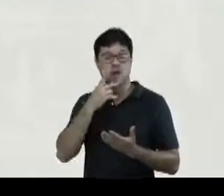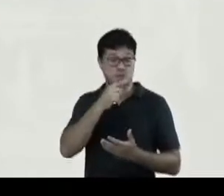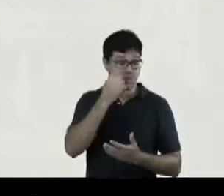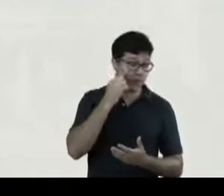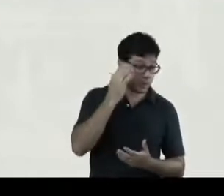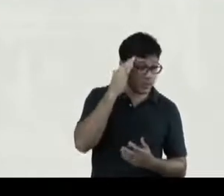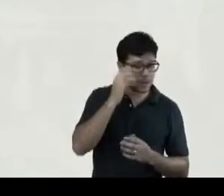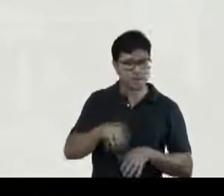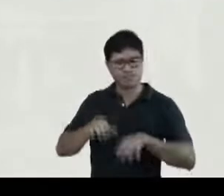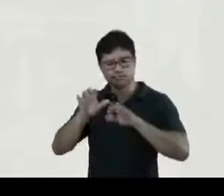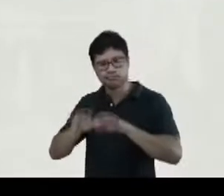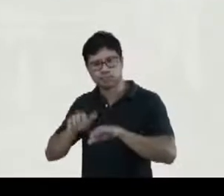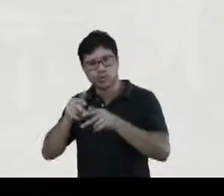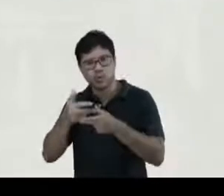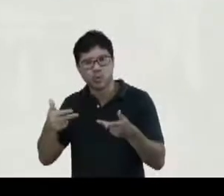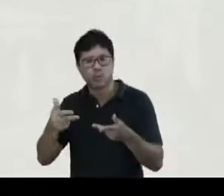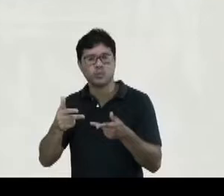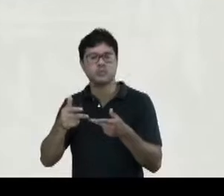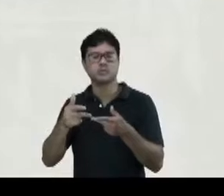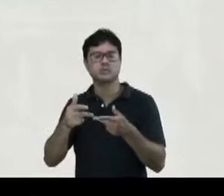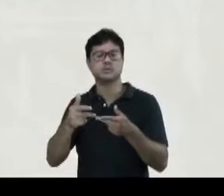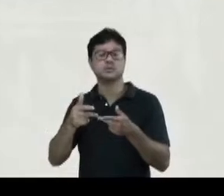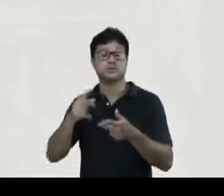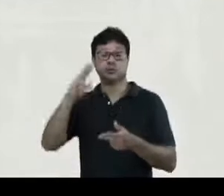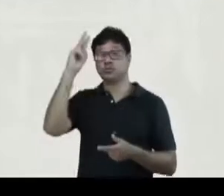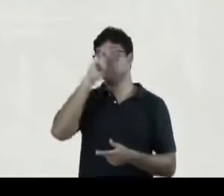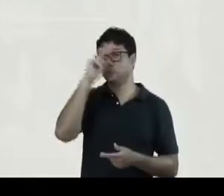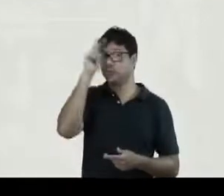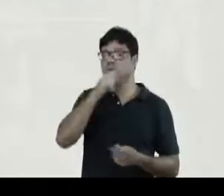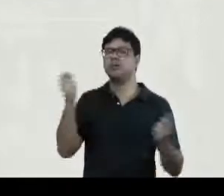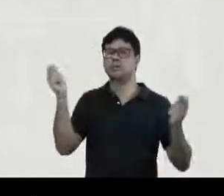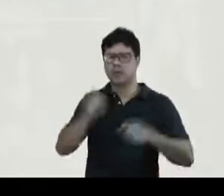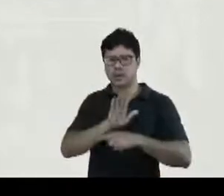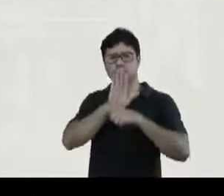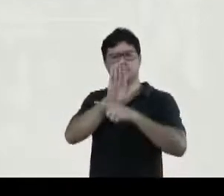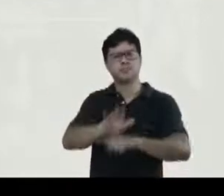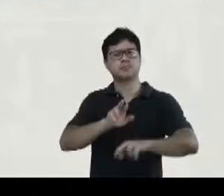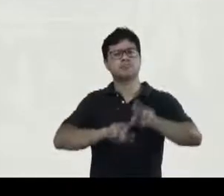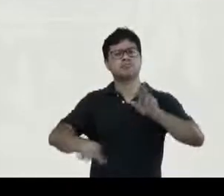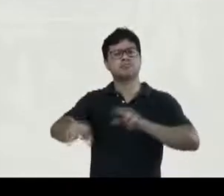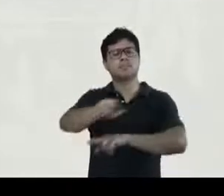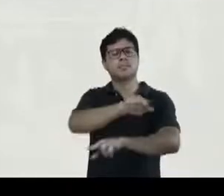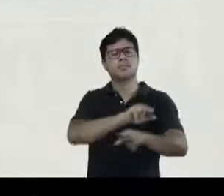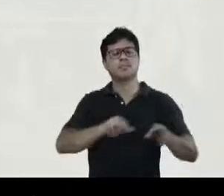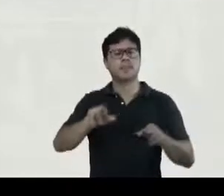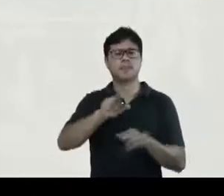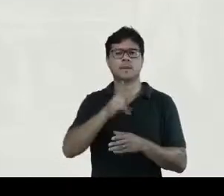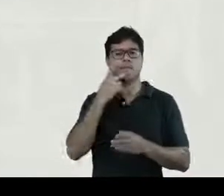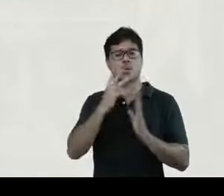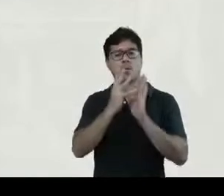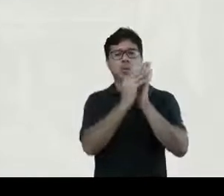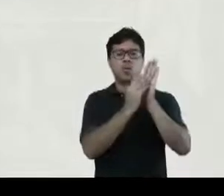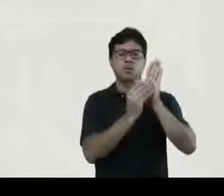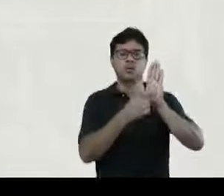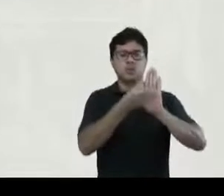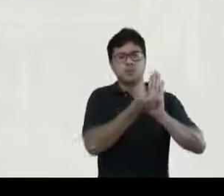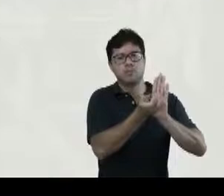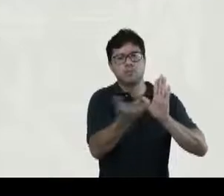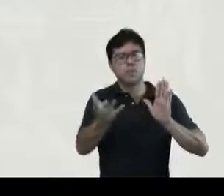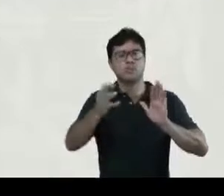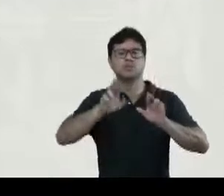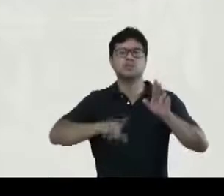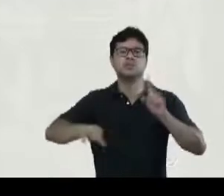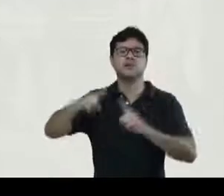Kataloge, trägt zu noch größerer inhaltlicher und formatmäßiger Vielfalt bei. Neben